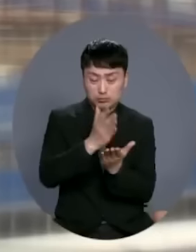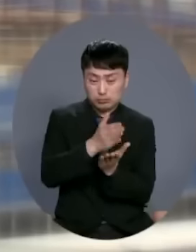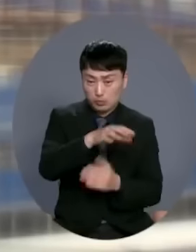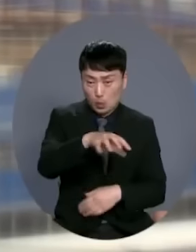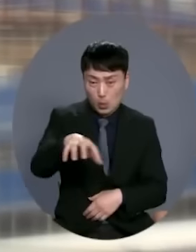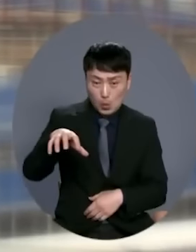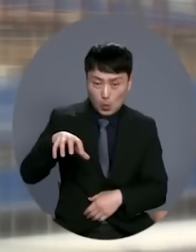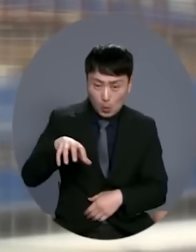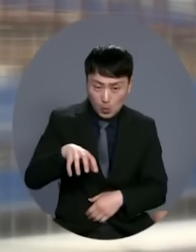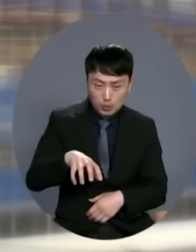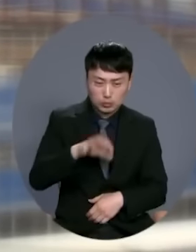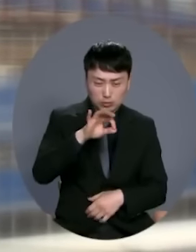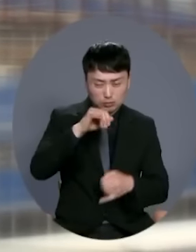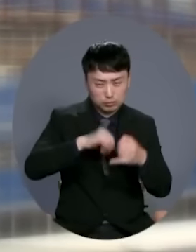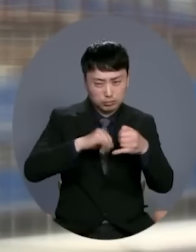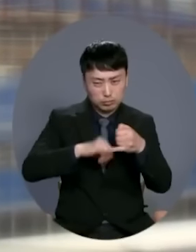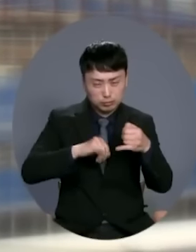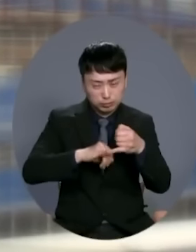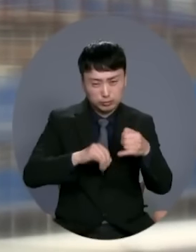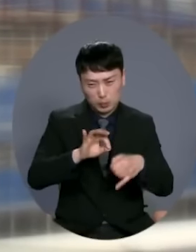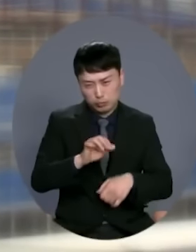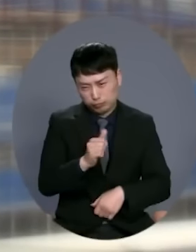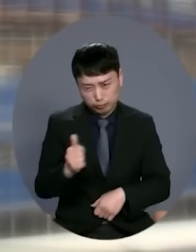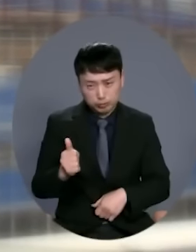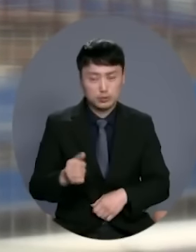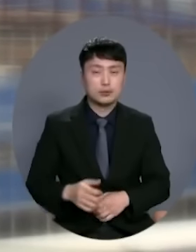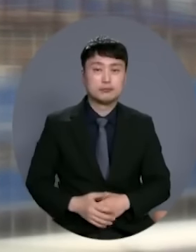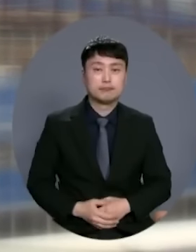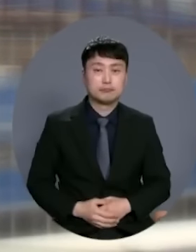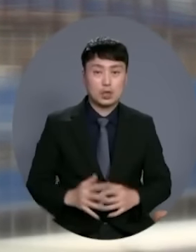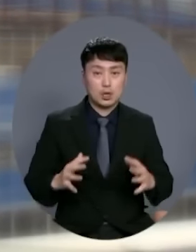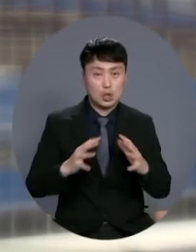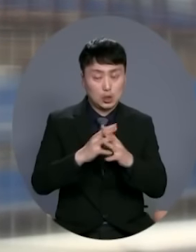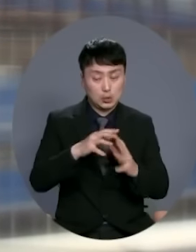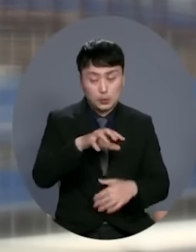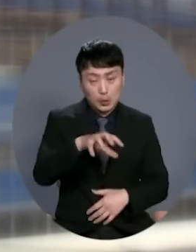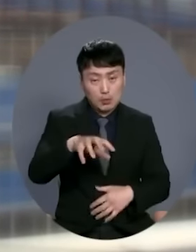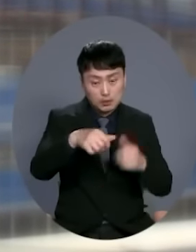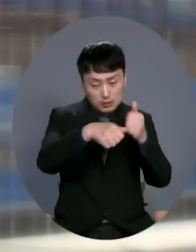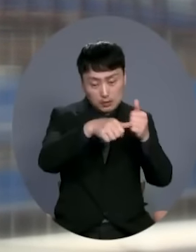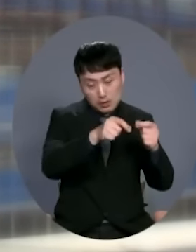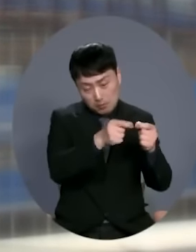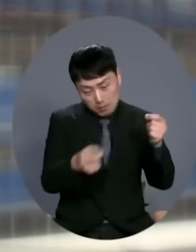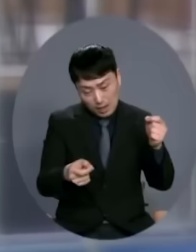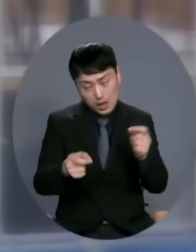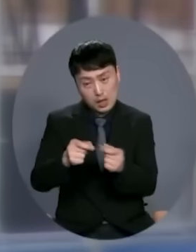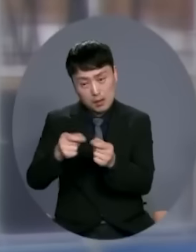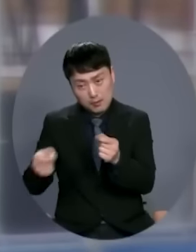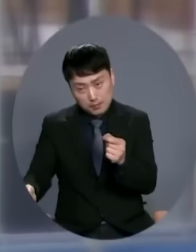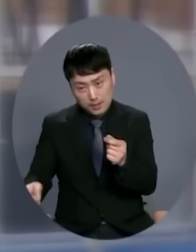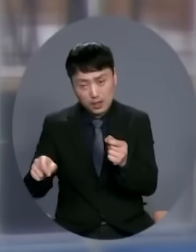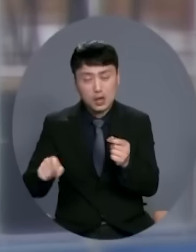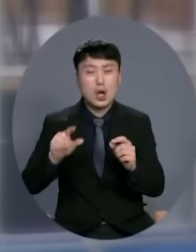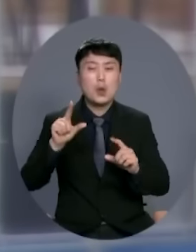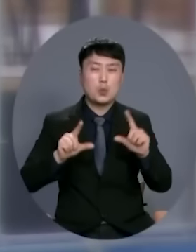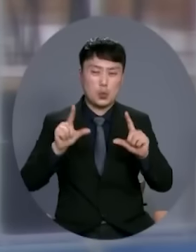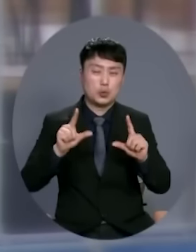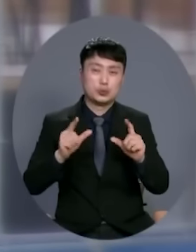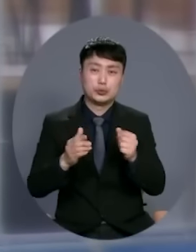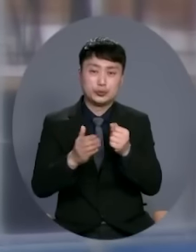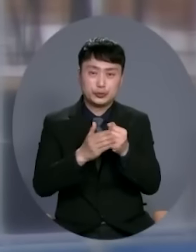심각한 위기를 겪고 있는 탓입니다. 특히 건설업계는 하청의 재하청으로 이루어지는 구조적 문제